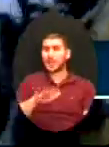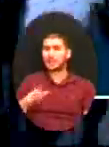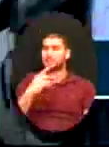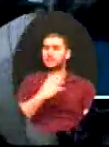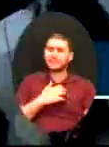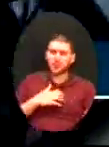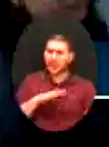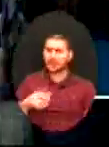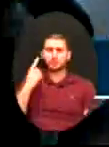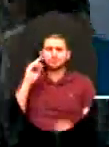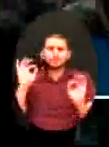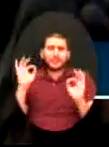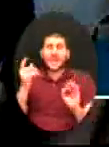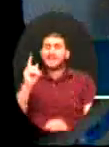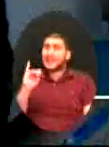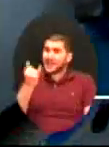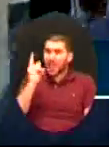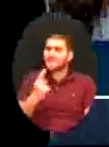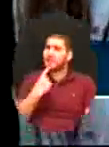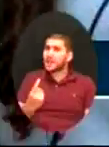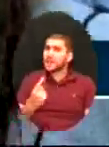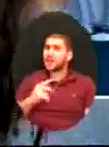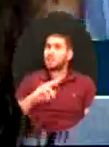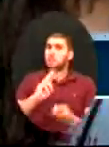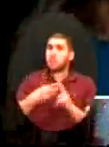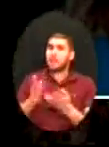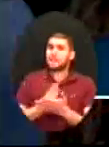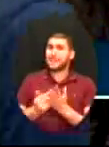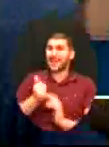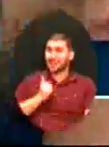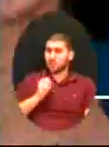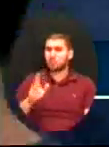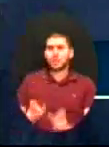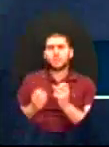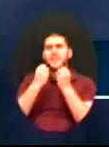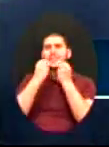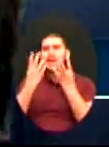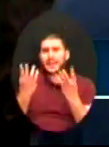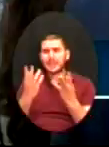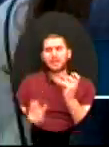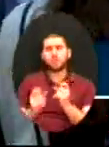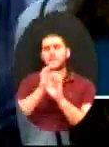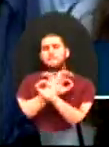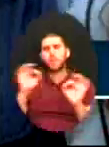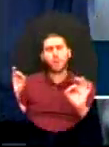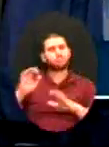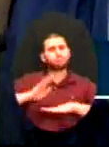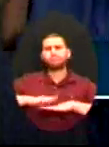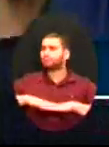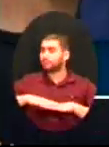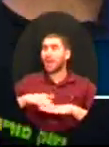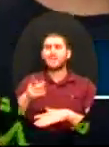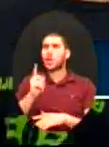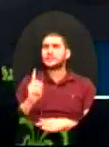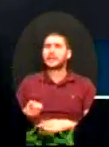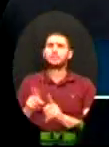שבוע שאנחנו לא שומעים עליהם. אבל כן חייב לומר שבעולם המכינות ושנת השירות יש אנשים נהדרים, שאנשים מעולים מלח הארץ, לא סתם.